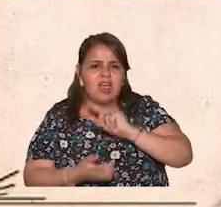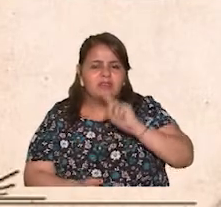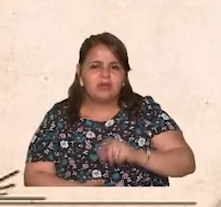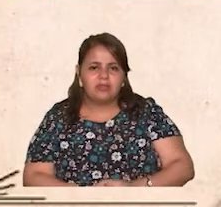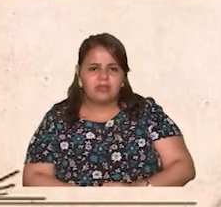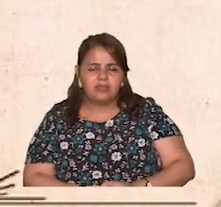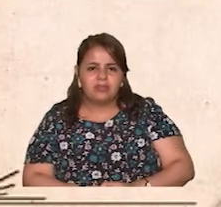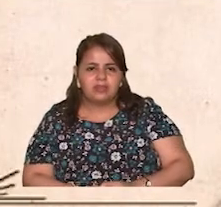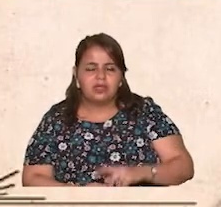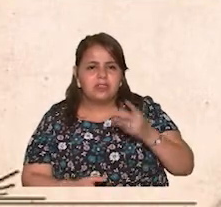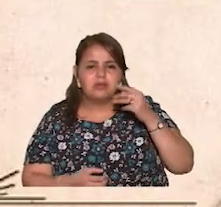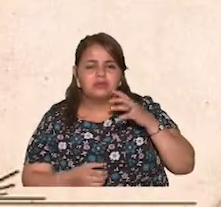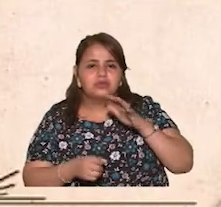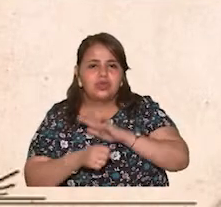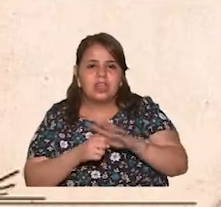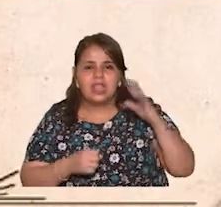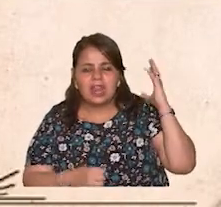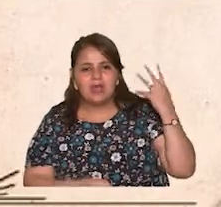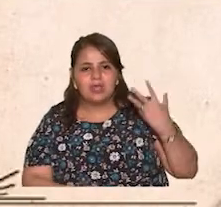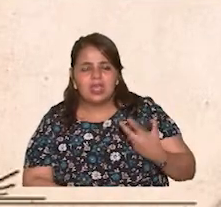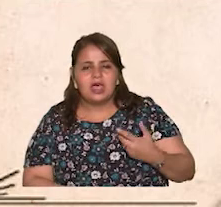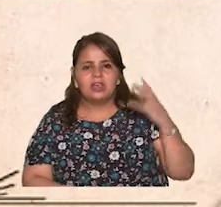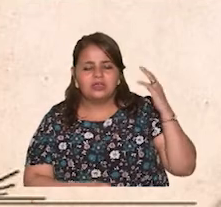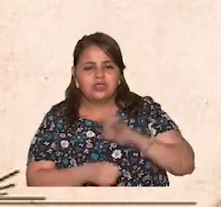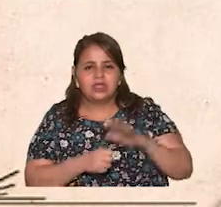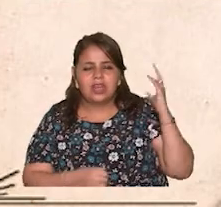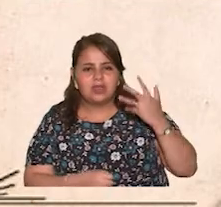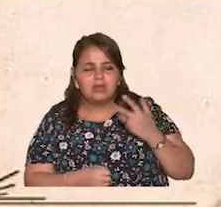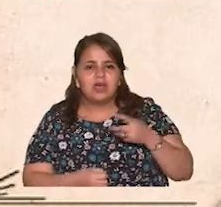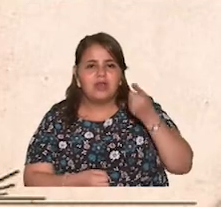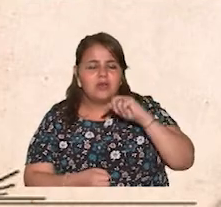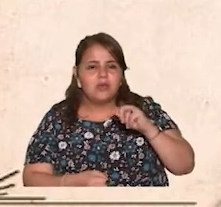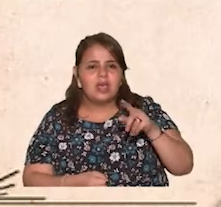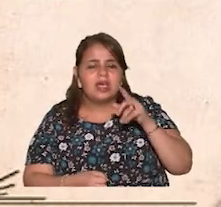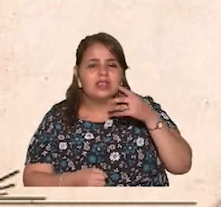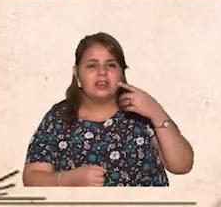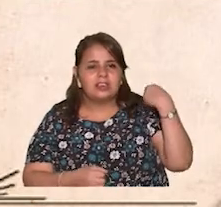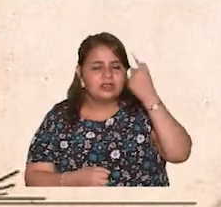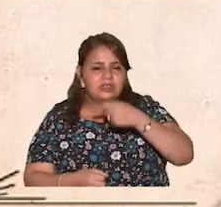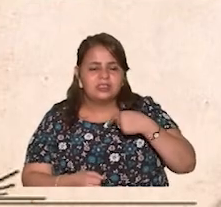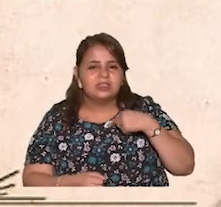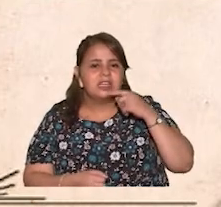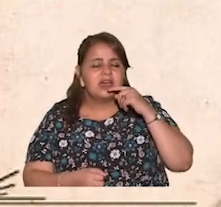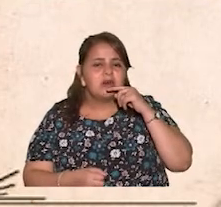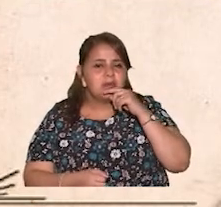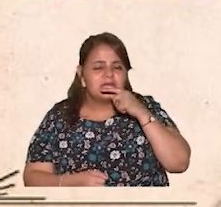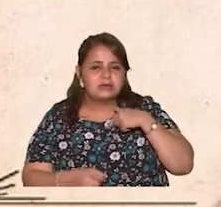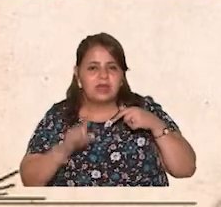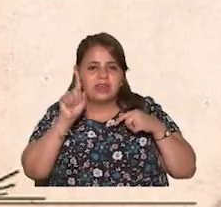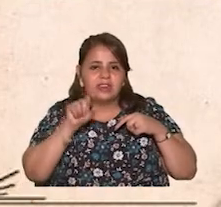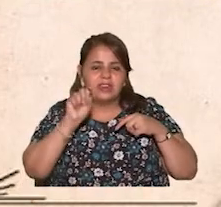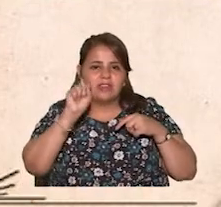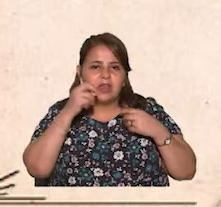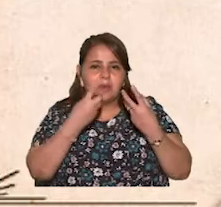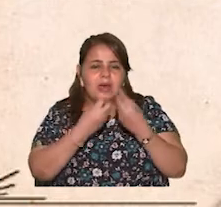مثلا شهداء لجنه. ونلاقي مثلا رفقه، قديسه رفقه، حطت ولادها على حجرها واتذبحوا على رجلها وقالت انا مش خايفه،